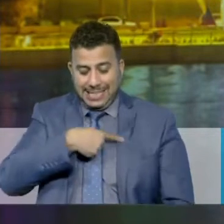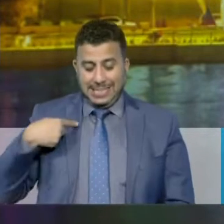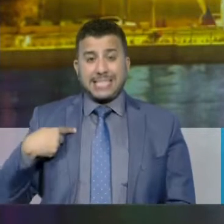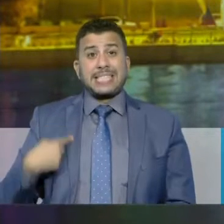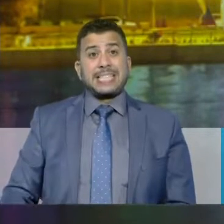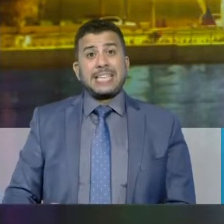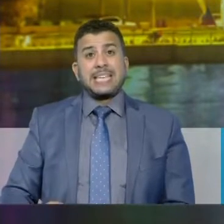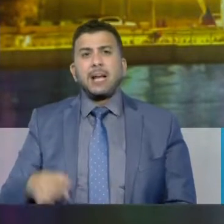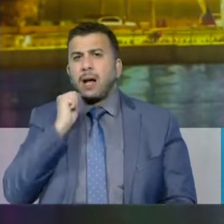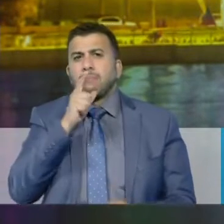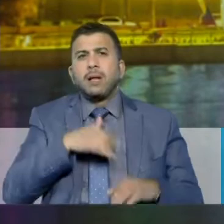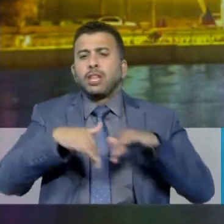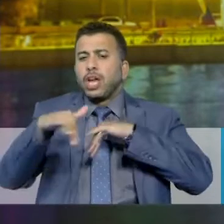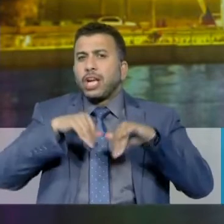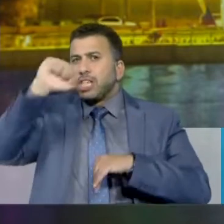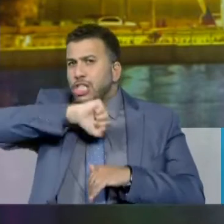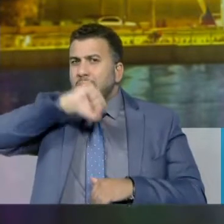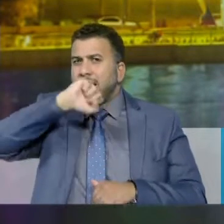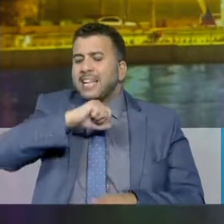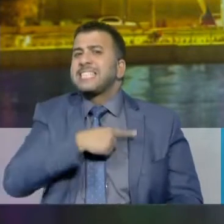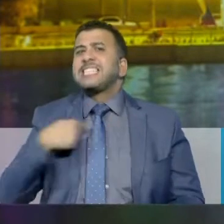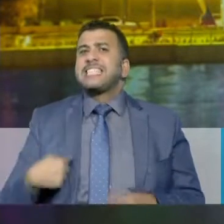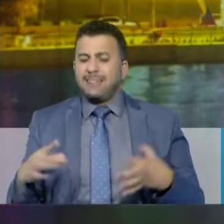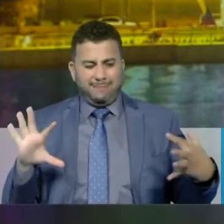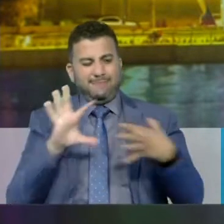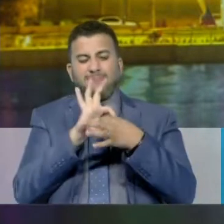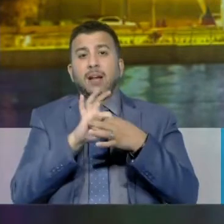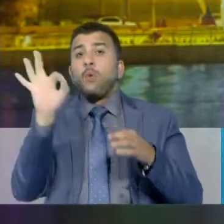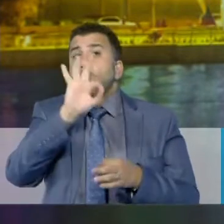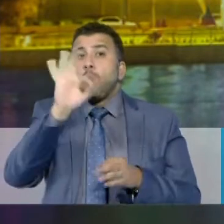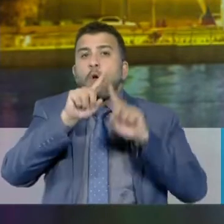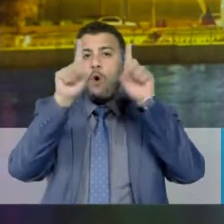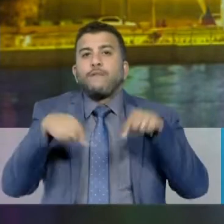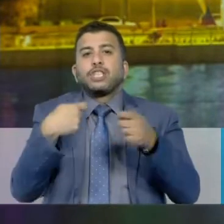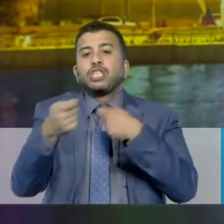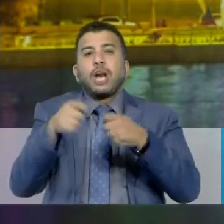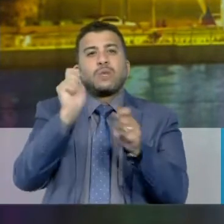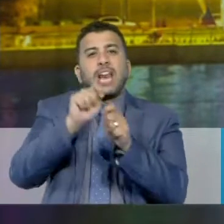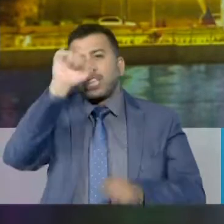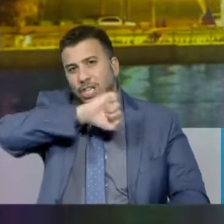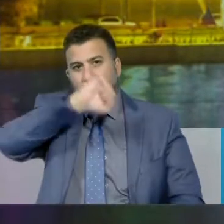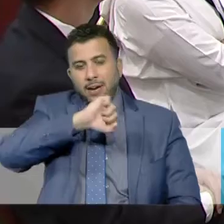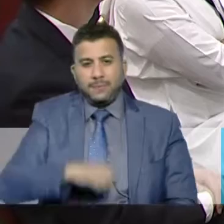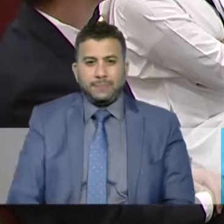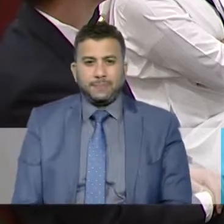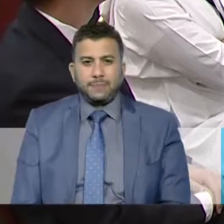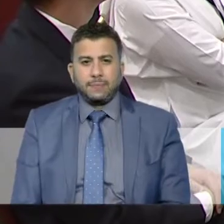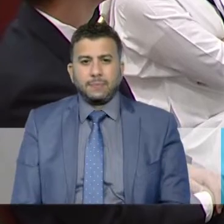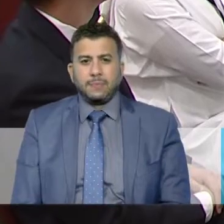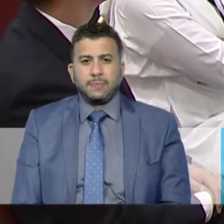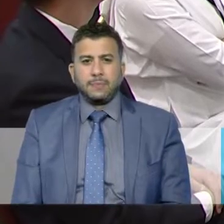أعمال الحزام والطريق بين الشارقة والصين، وذلك بمقر غرفة تجارة وصناعة الشارقة.